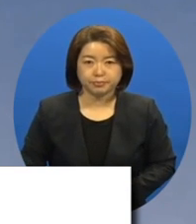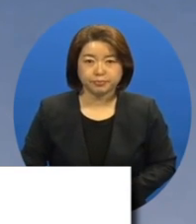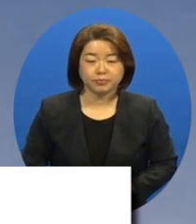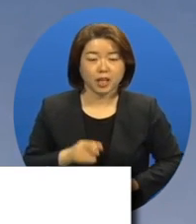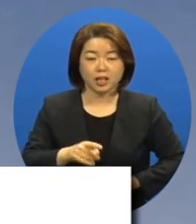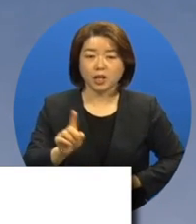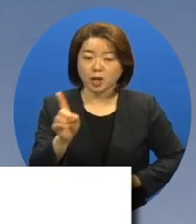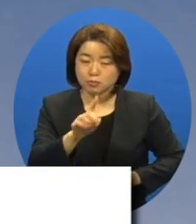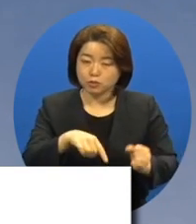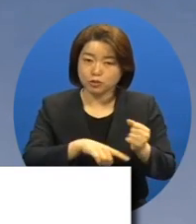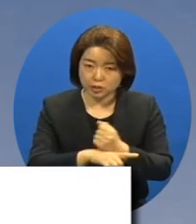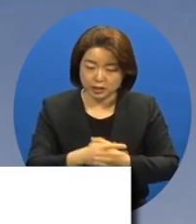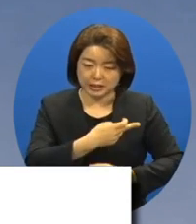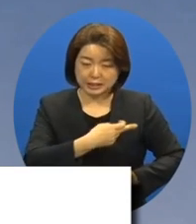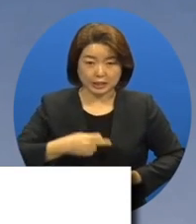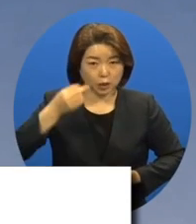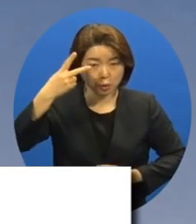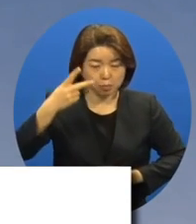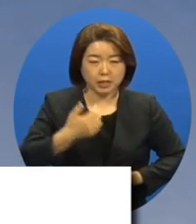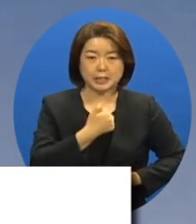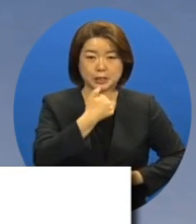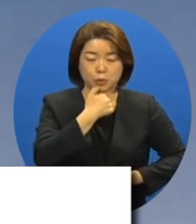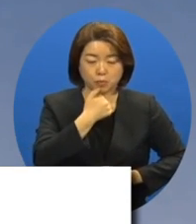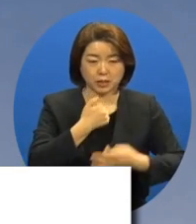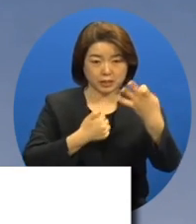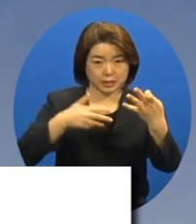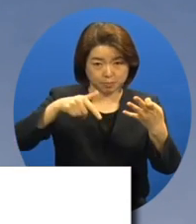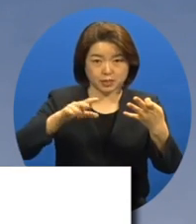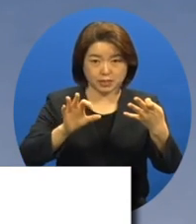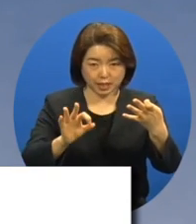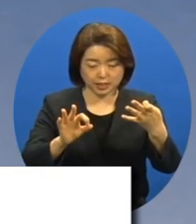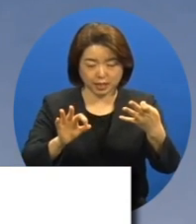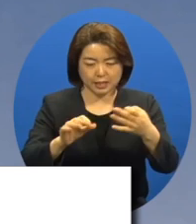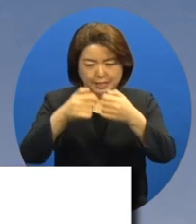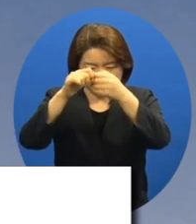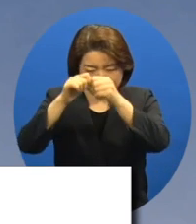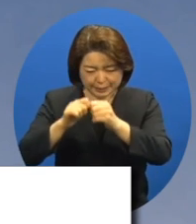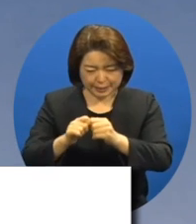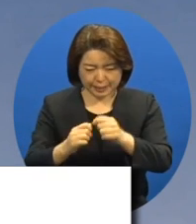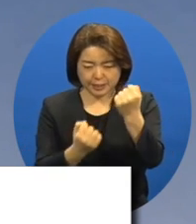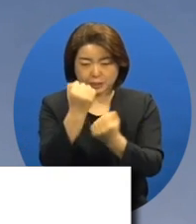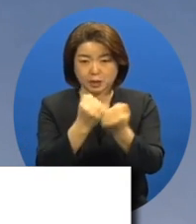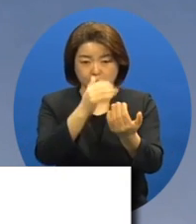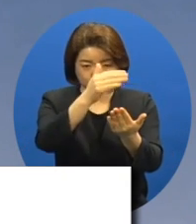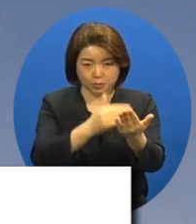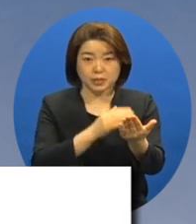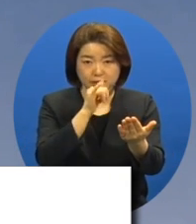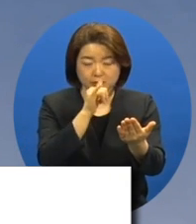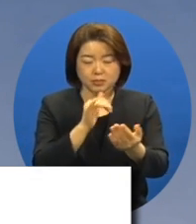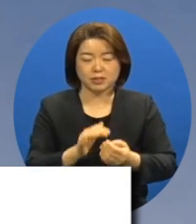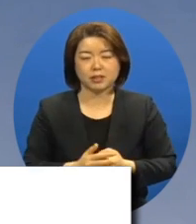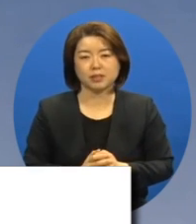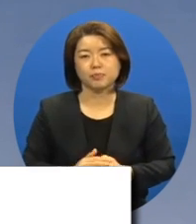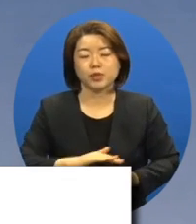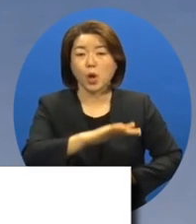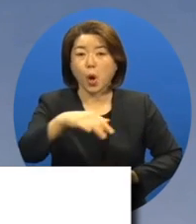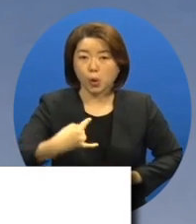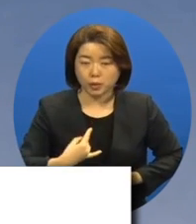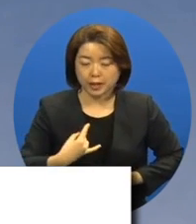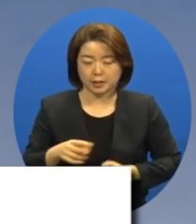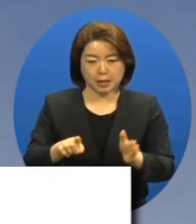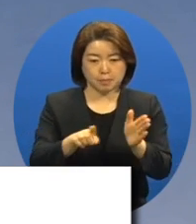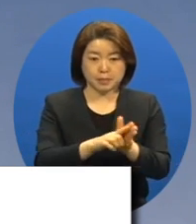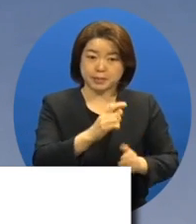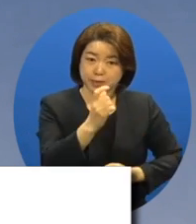이게 무슨 의미인지는 사도 바울이 로마서 14장 에 가서 또 자세히 설명을 합니다 우리에게는 믿음이 강한